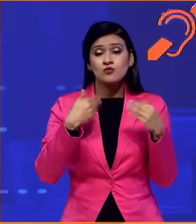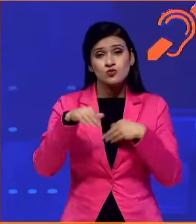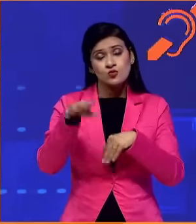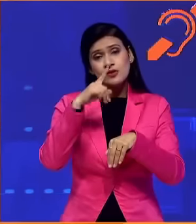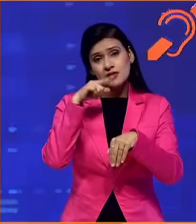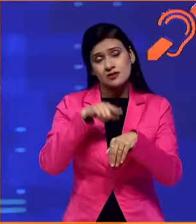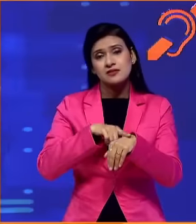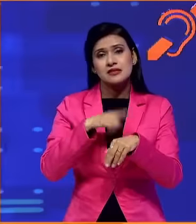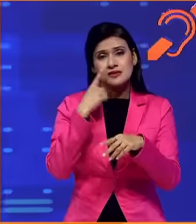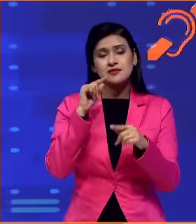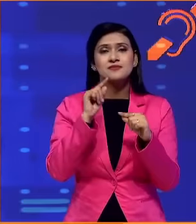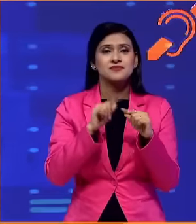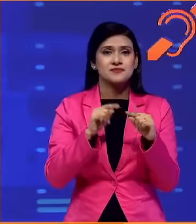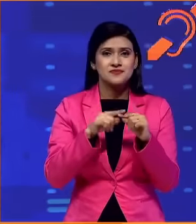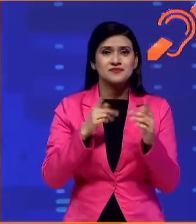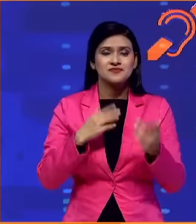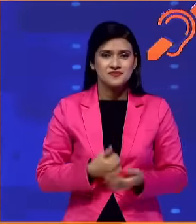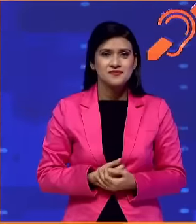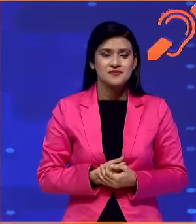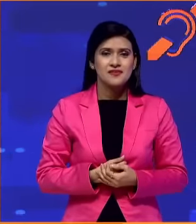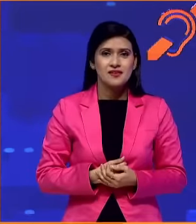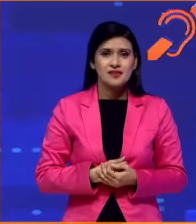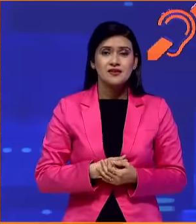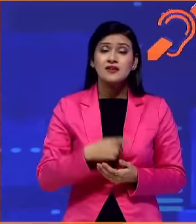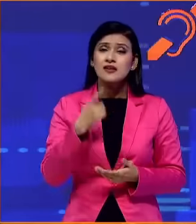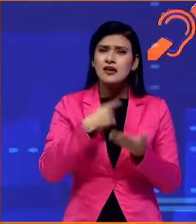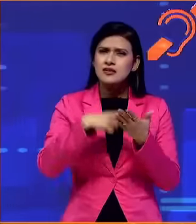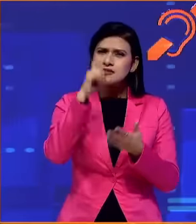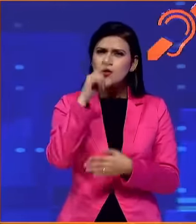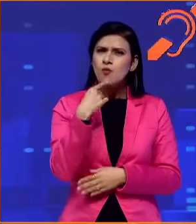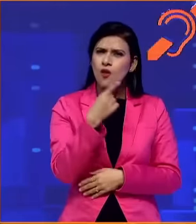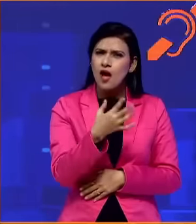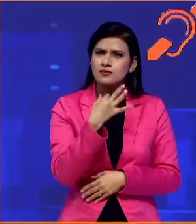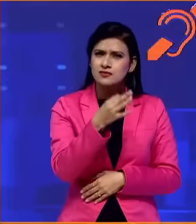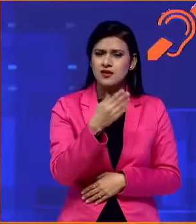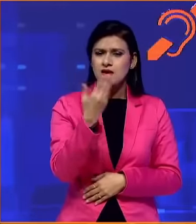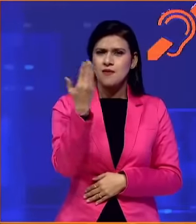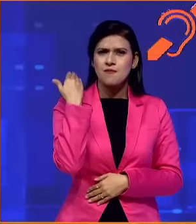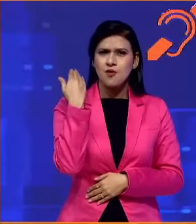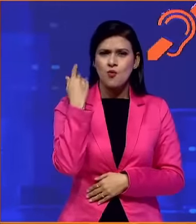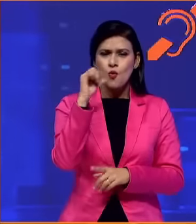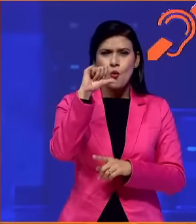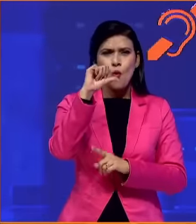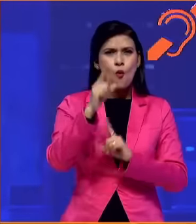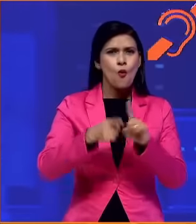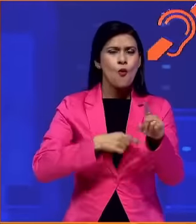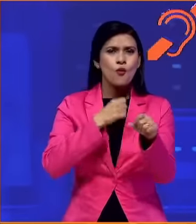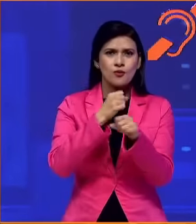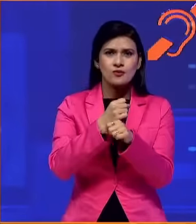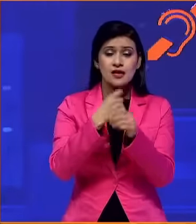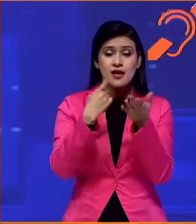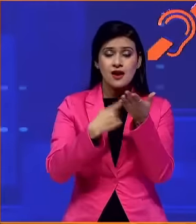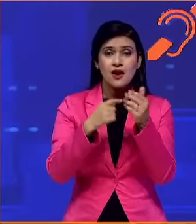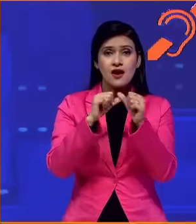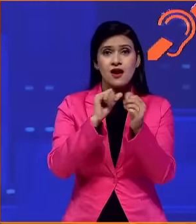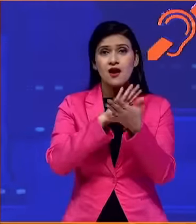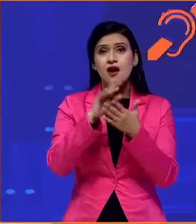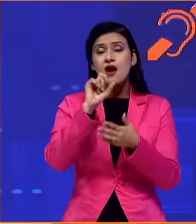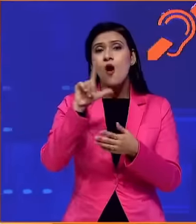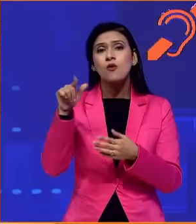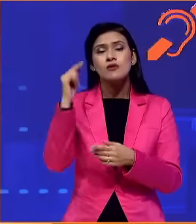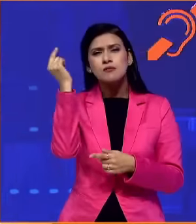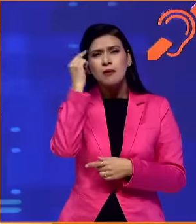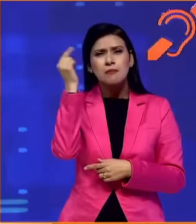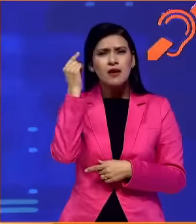चलेगा। आपकहरहेहैंकिहममुद्दोंपरलड़ेंगे। अब,पिछले9वर्षोंसे राहुलगांधीकेदिमागमेंसबसेबड़ामुद्दा अडानी